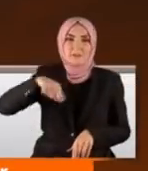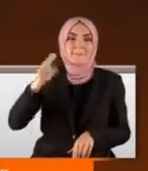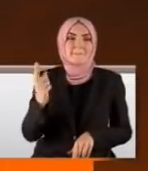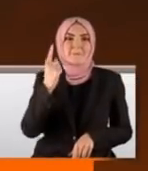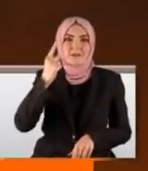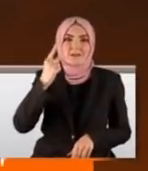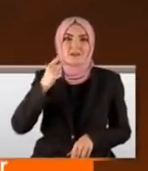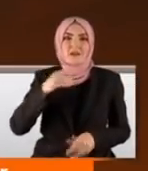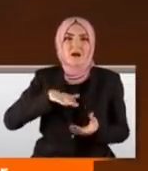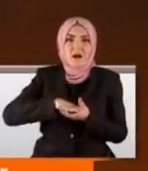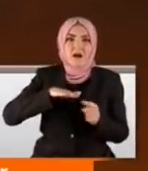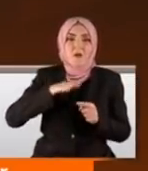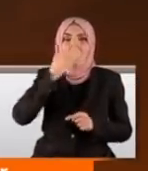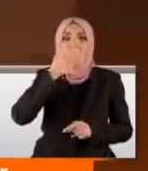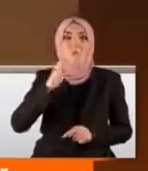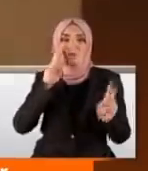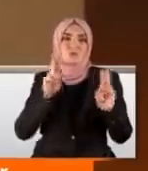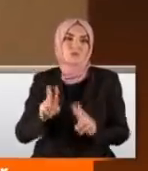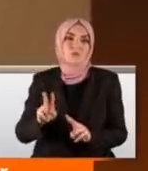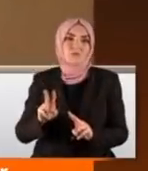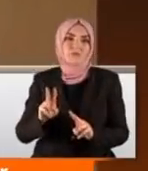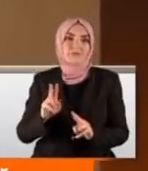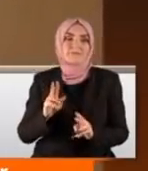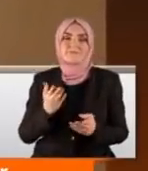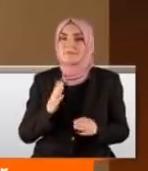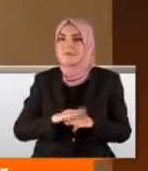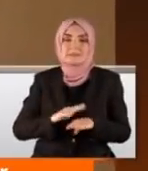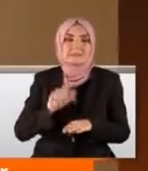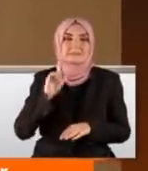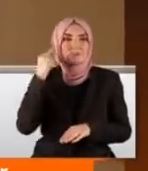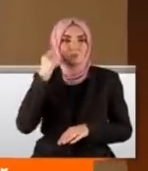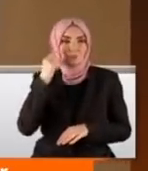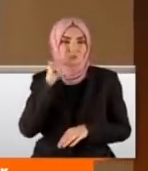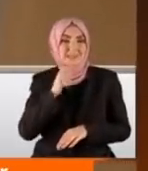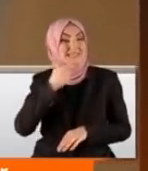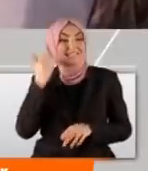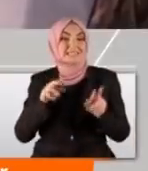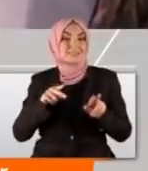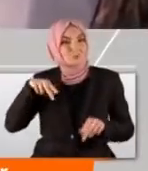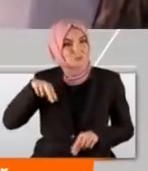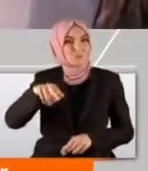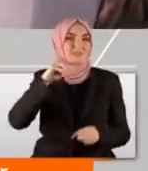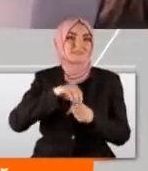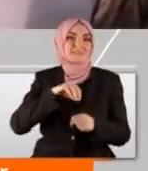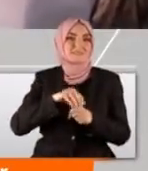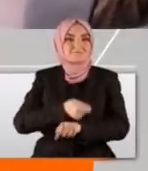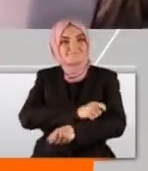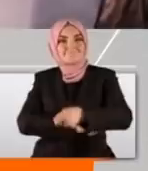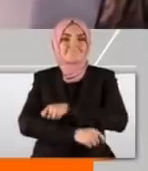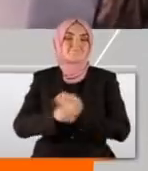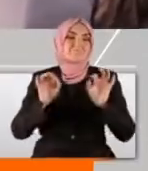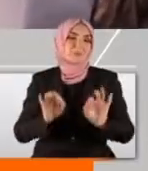o halde görünce ne yapabiliriz diye düşündüler ve eskisi gibi yürüyebilsin diye kolları sıvadılar. Bunun için farklı üç